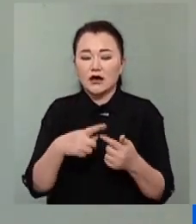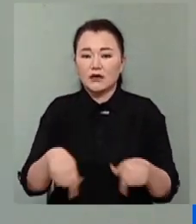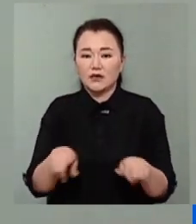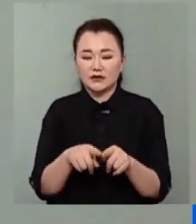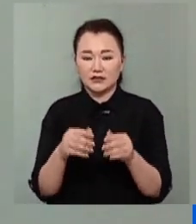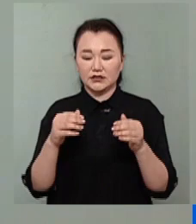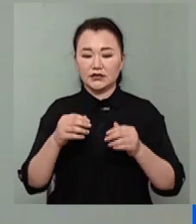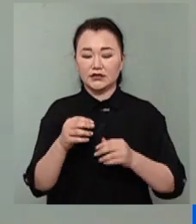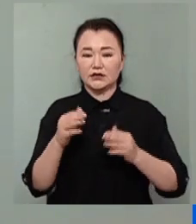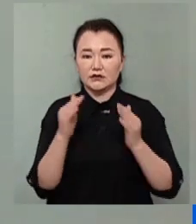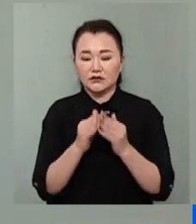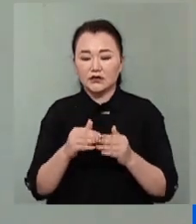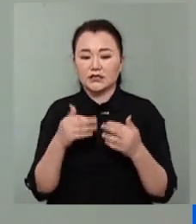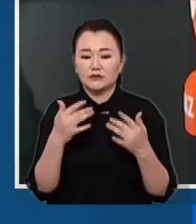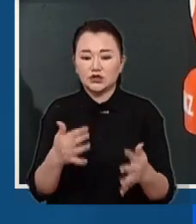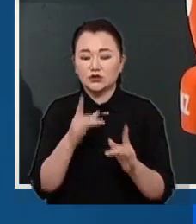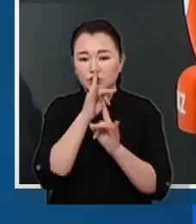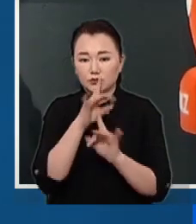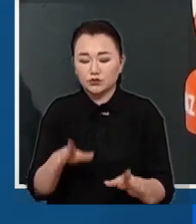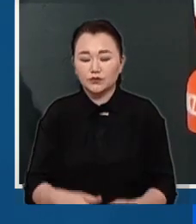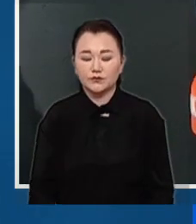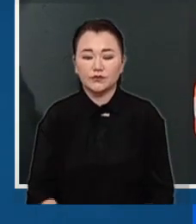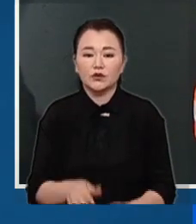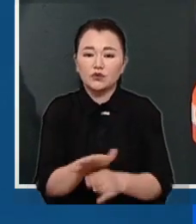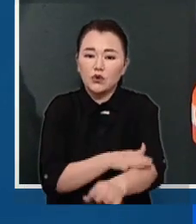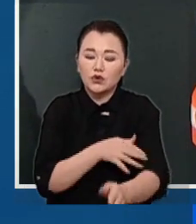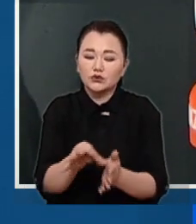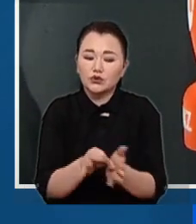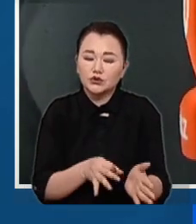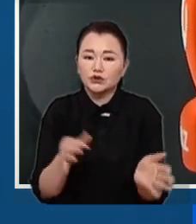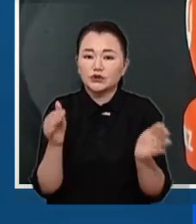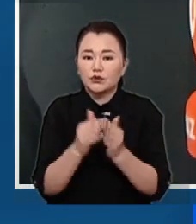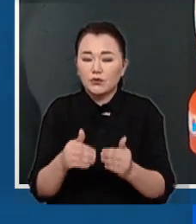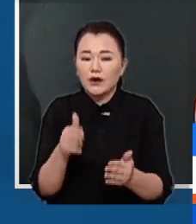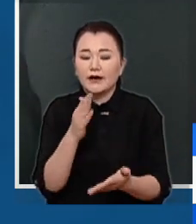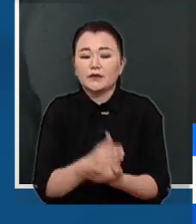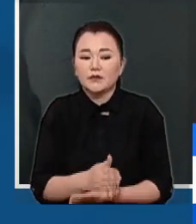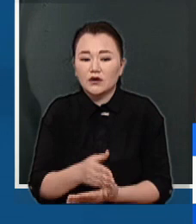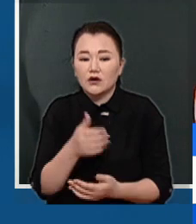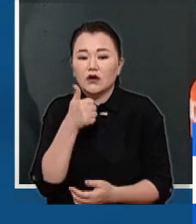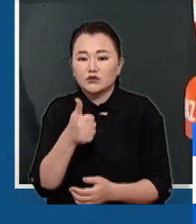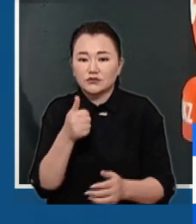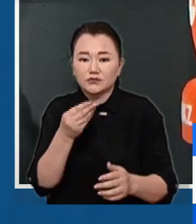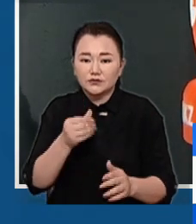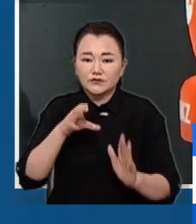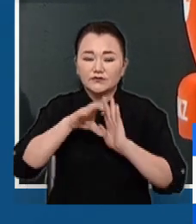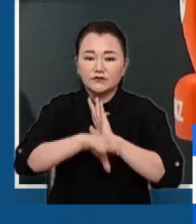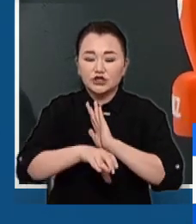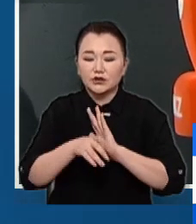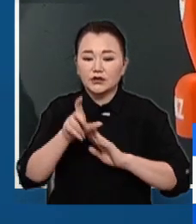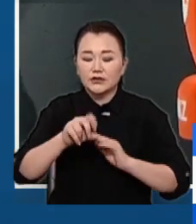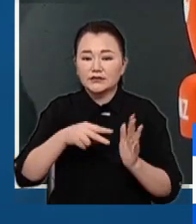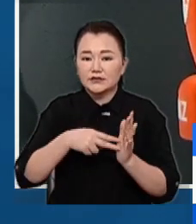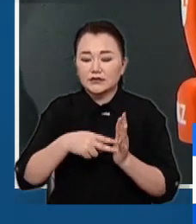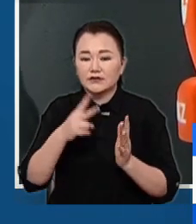недвижимости, безусловно, спроса не будет. В долгосрочной перспективе недвижимость является хорошим инвестиционным вложением. Цены